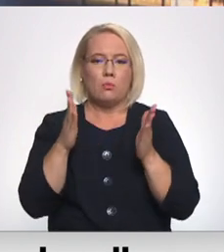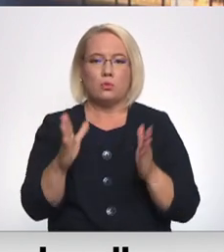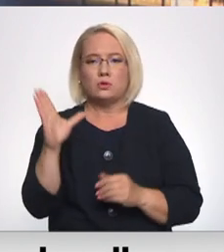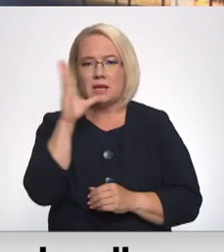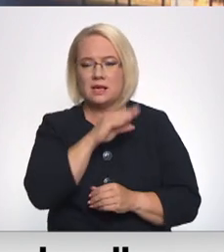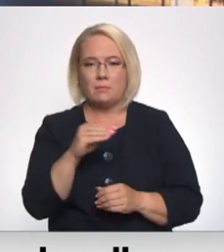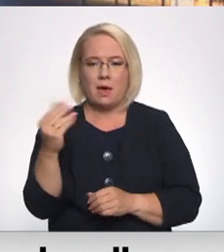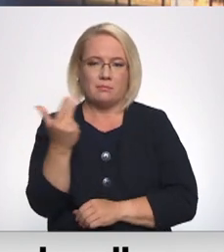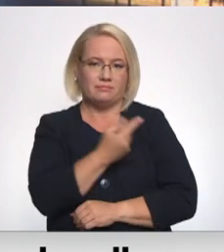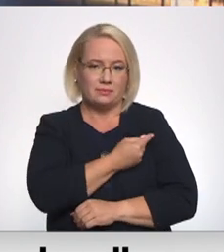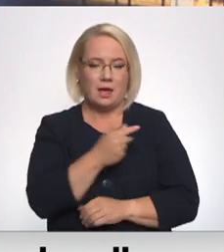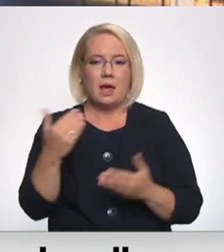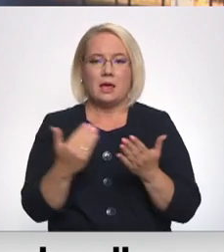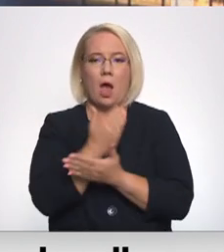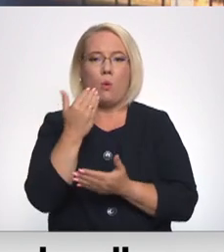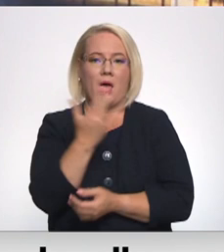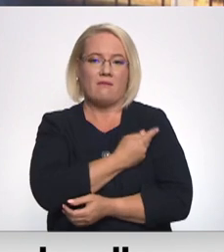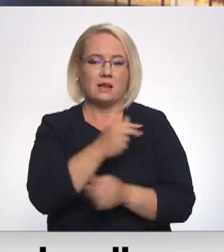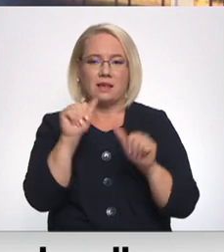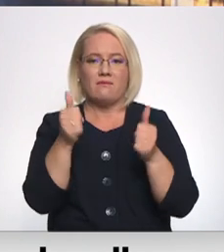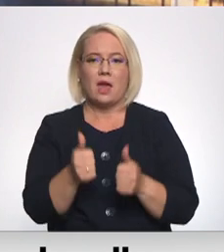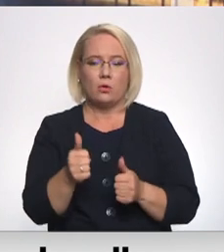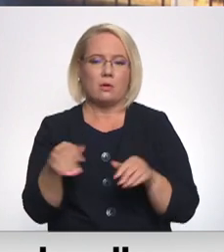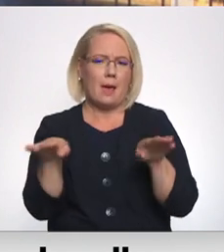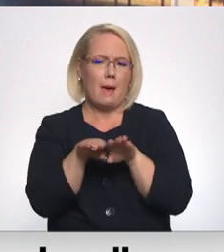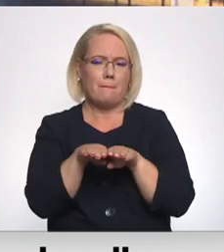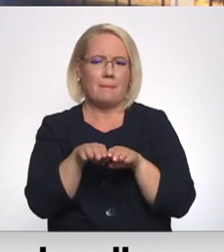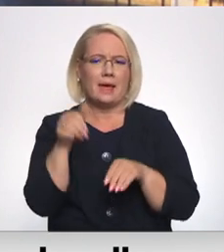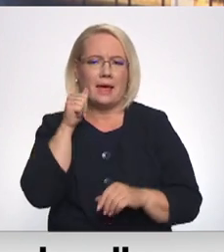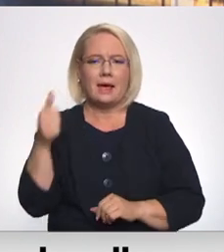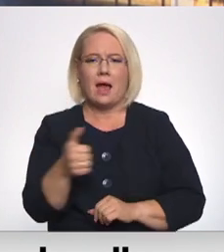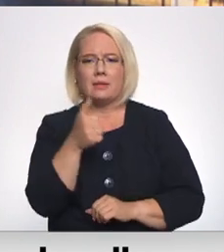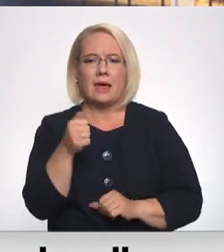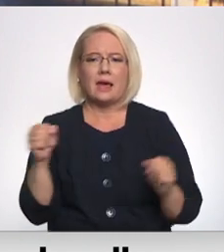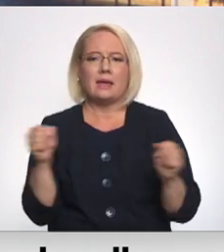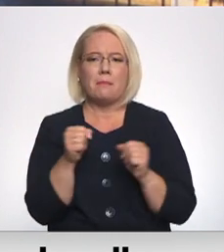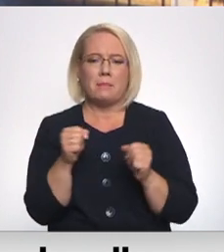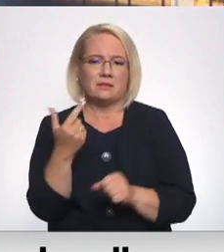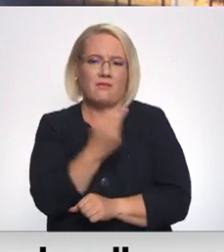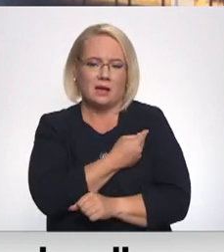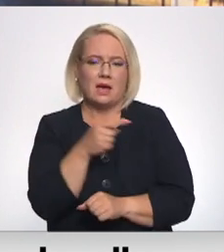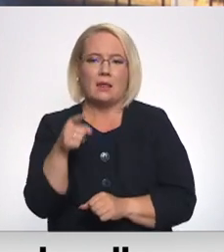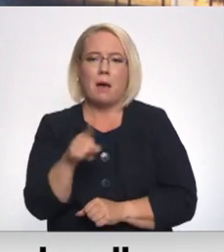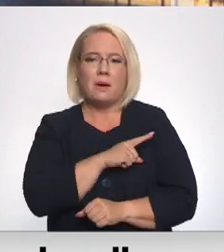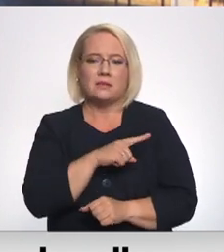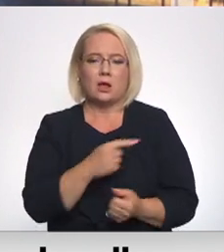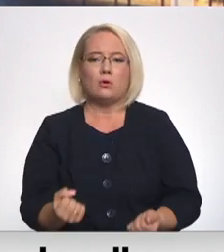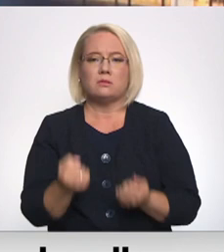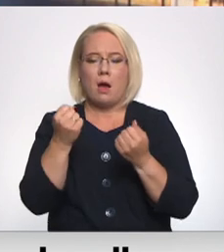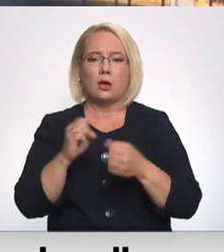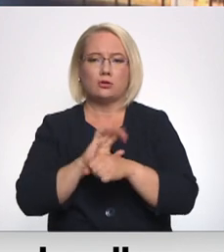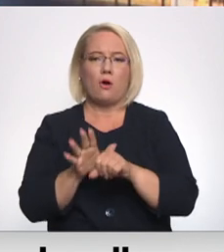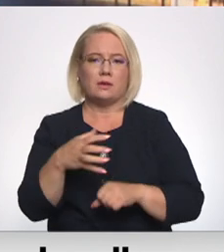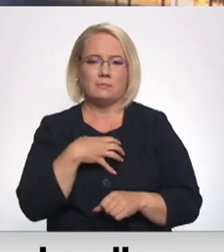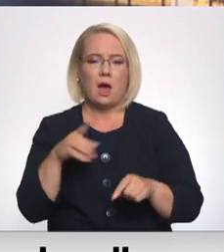tās saņemt. Jaunā vakcīna veidota līdzīgi ikgadējai gripas vakcīnai, un tā sargā gan no smagas COVID gaitas, gan tā